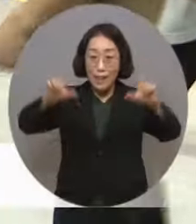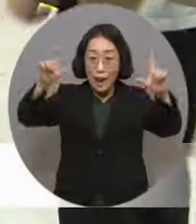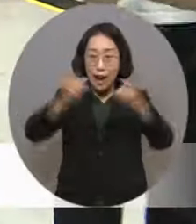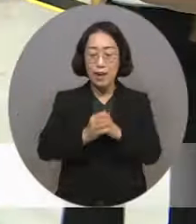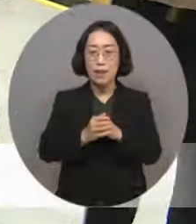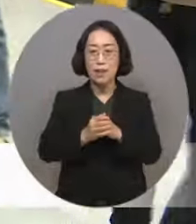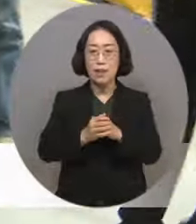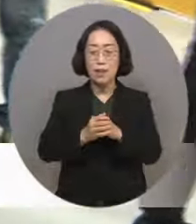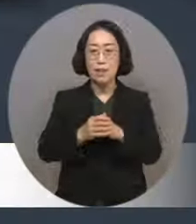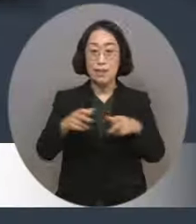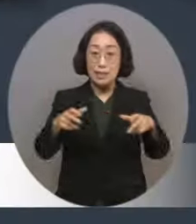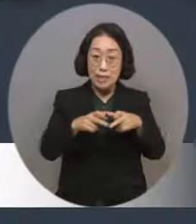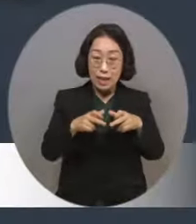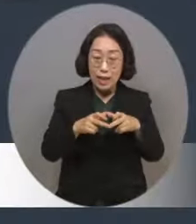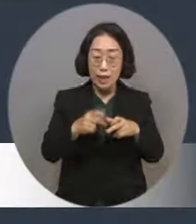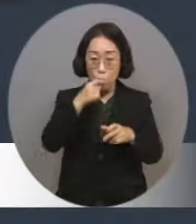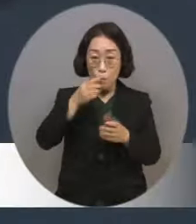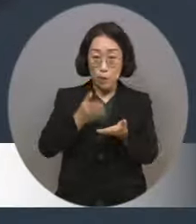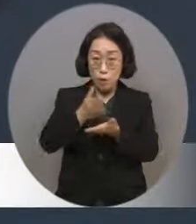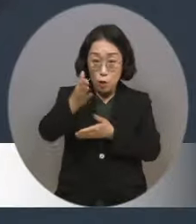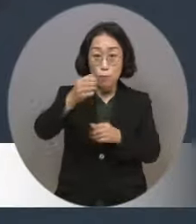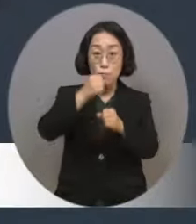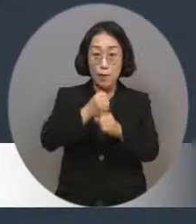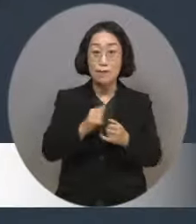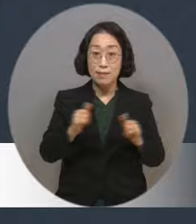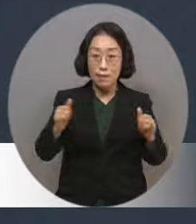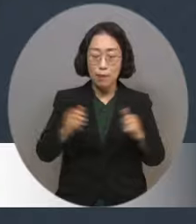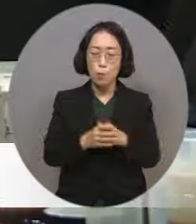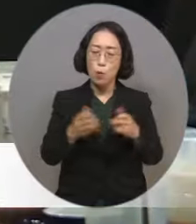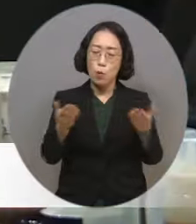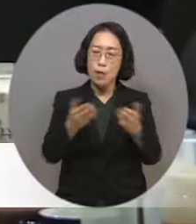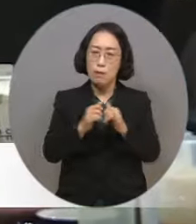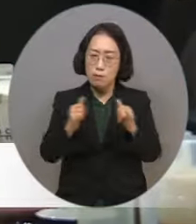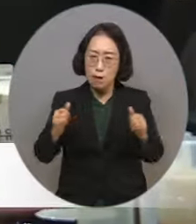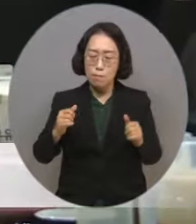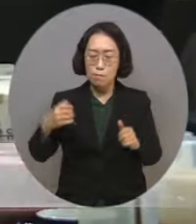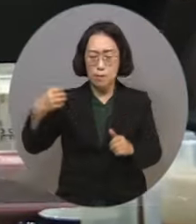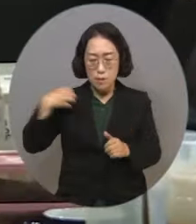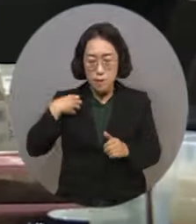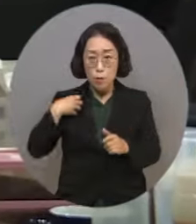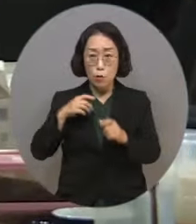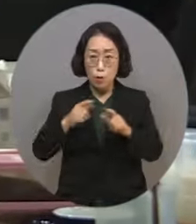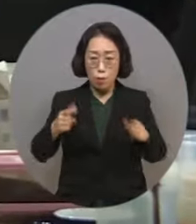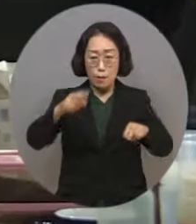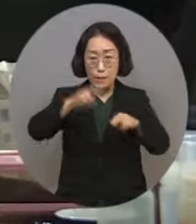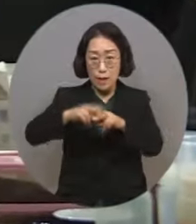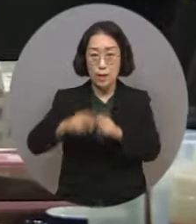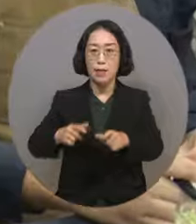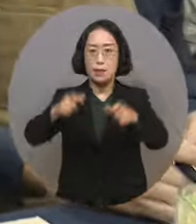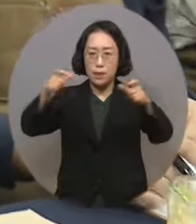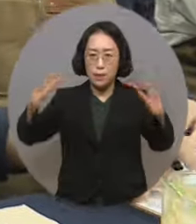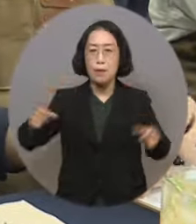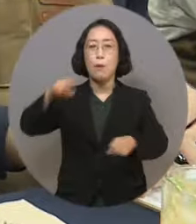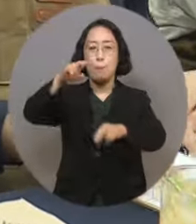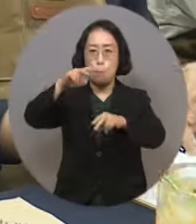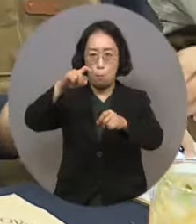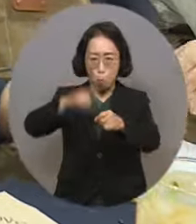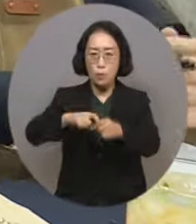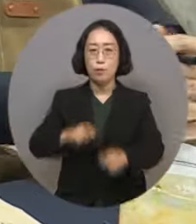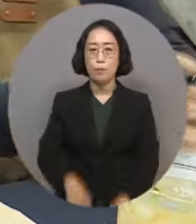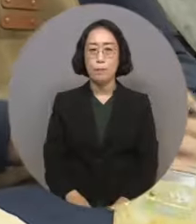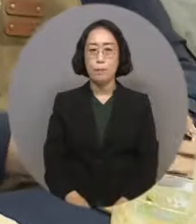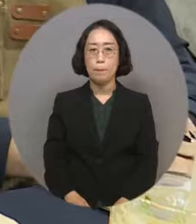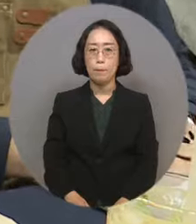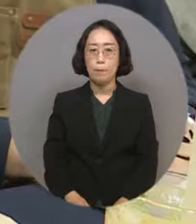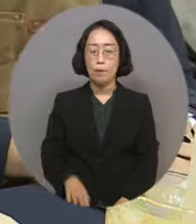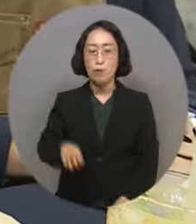장애인 바리스타의 전문성을 높이고 장애인 근로자의 직무를 넓히는 데 목적이 있습니다. 저는 디자인 심사를